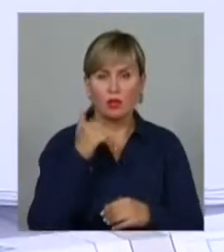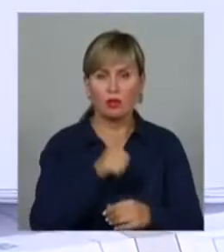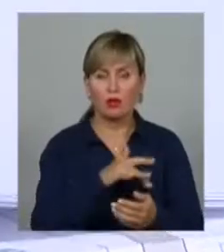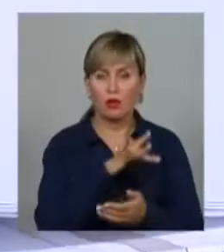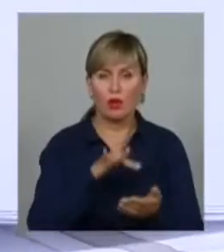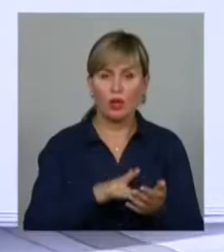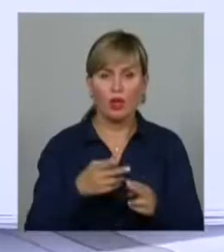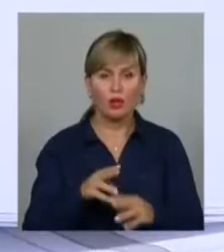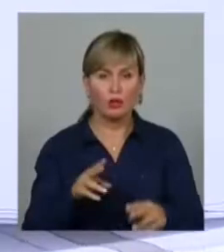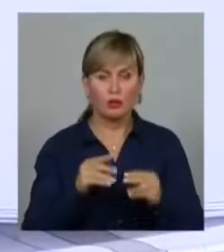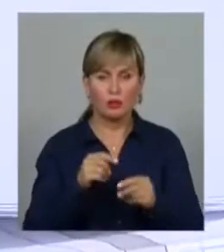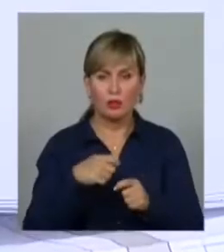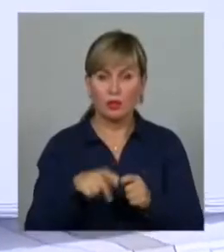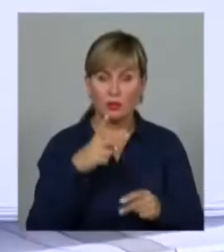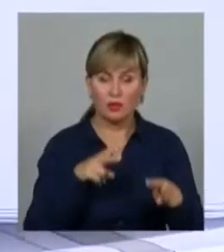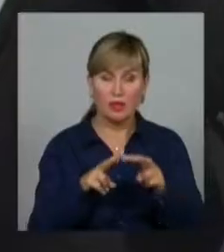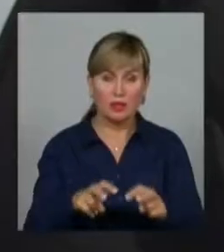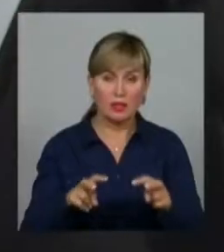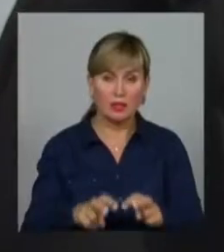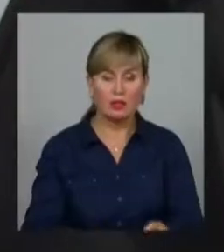проинспектировал объект накануне